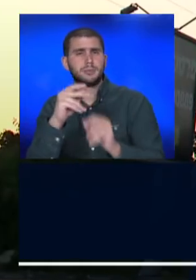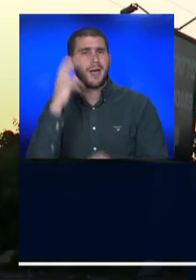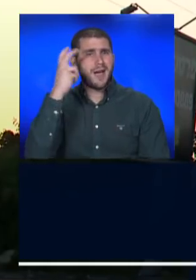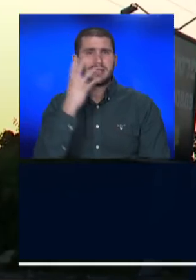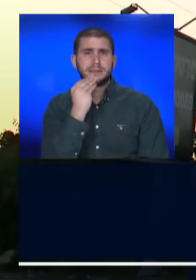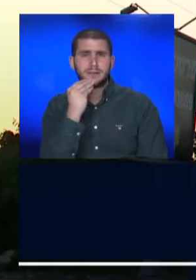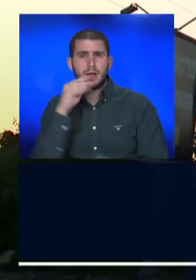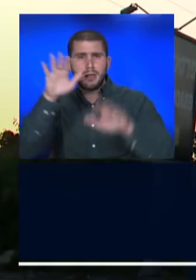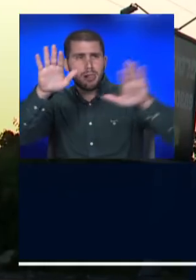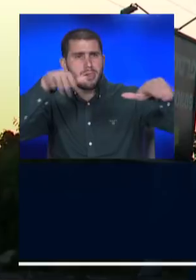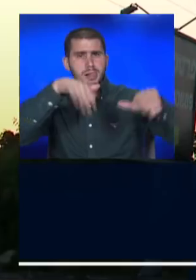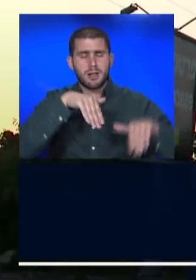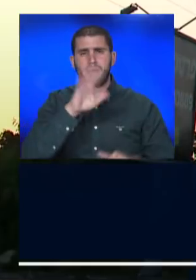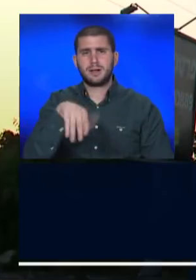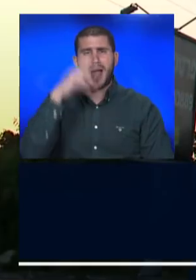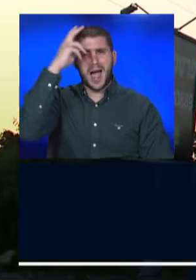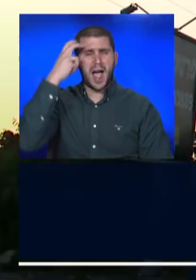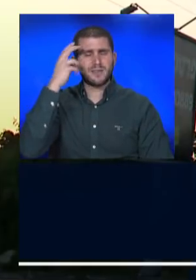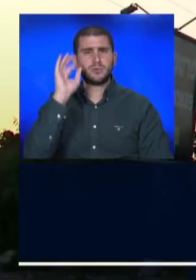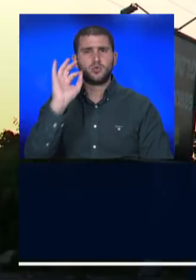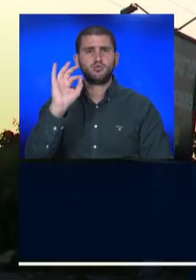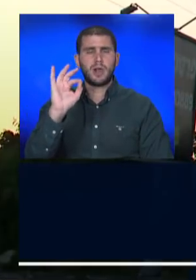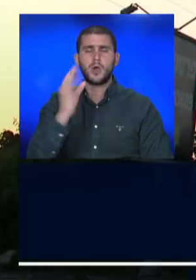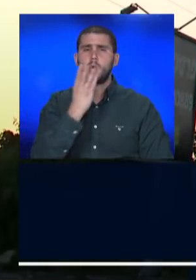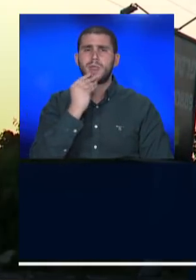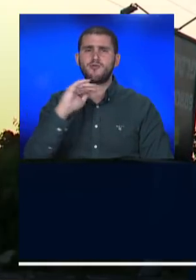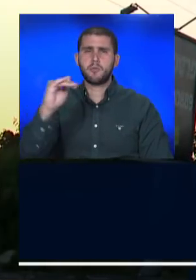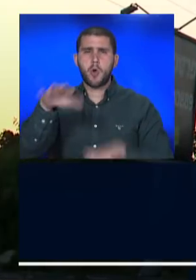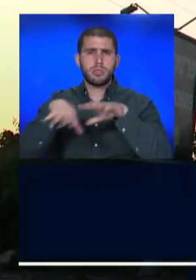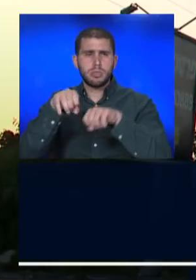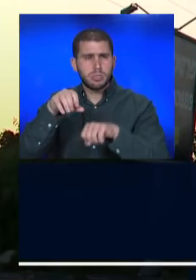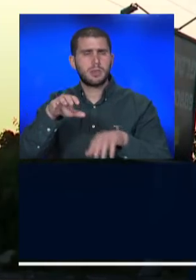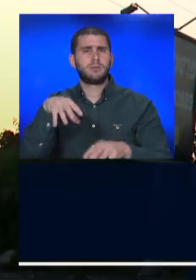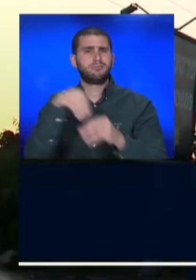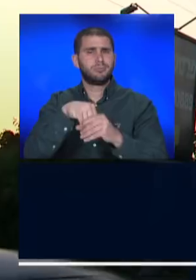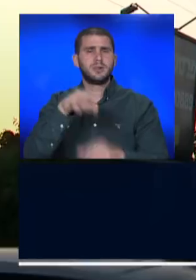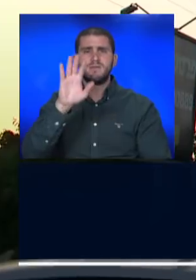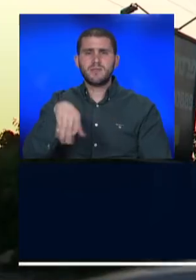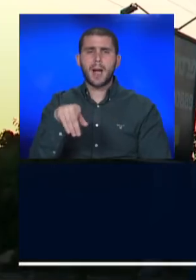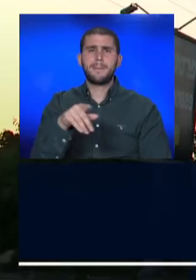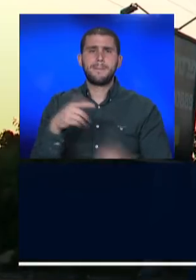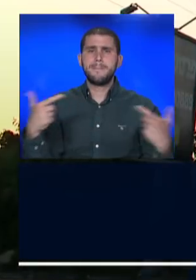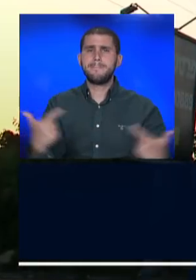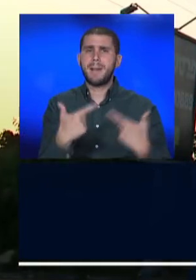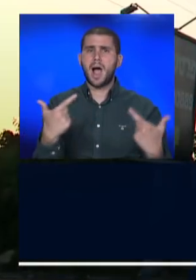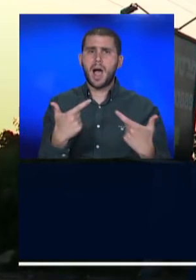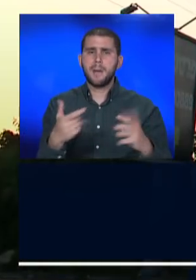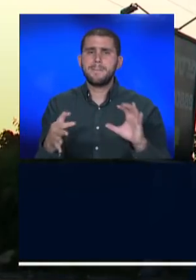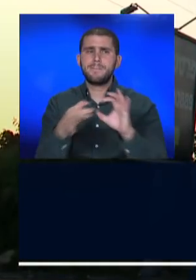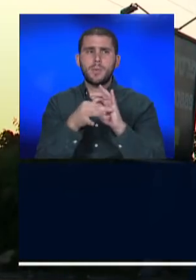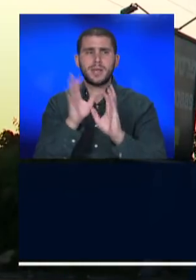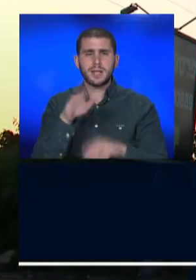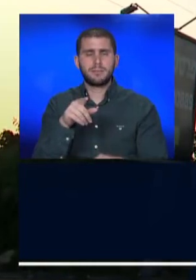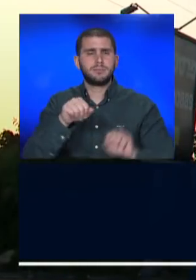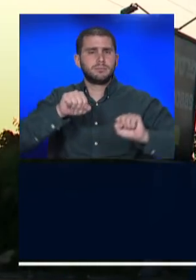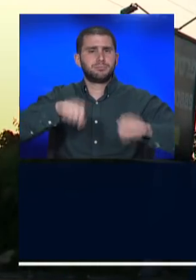חיבר את ערביי יהודה ושומרון, הוא חיבר את המערכה שלו להשתלט על